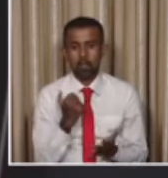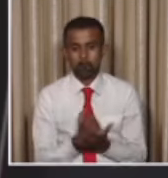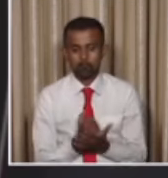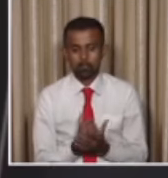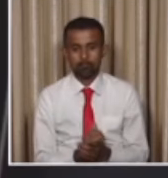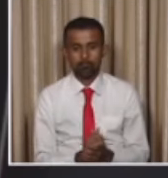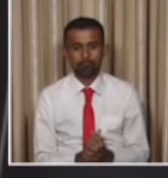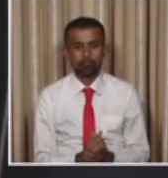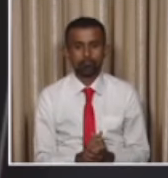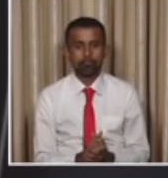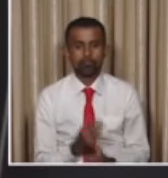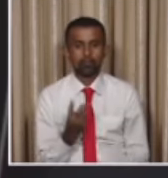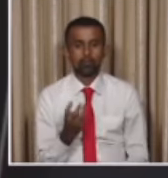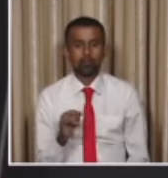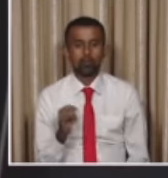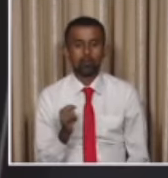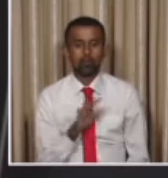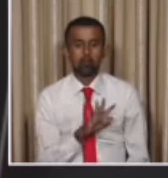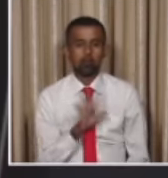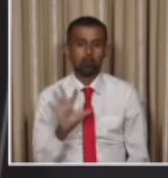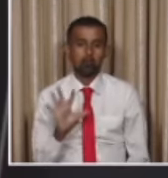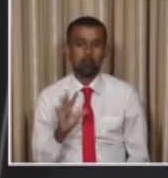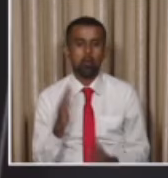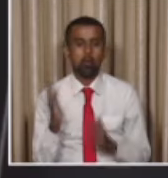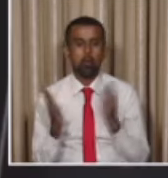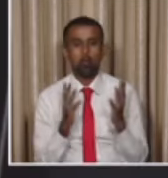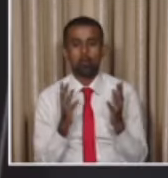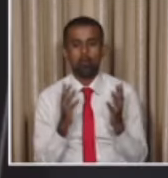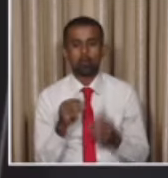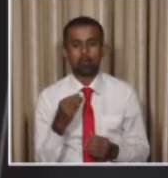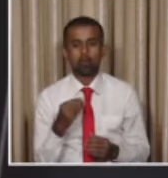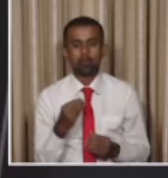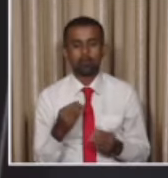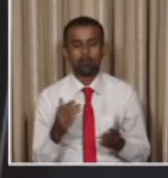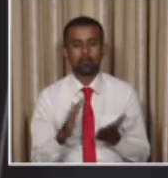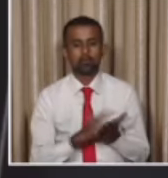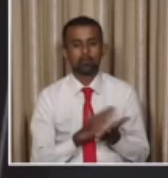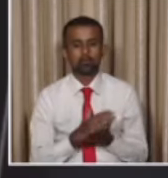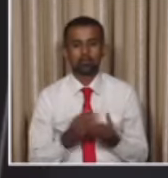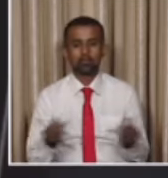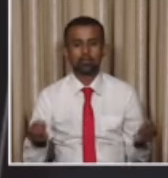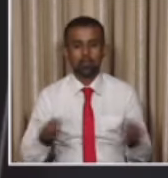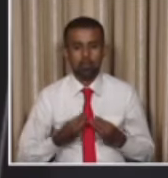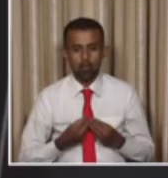Bank එක. 3655ක් ලෝකයේ අනිත් අය ණය වලින් අපිට සාහනේ දෙන්න ඕනේ.